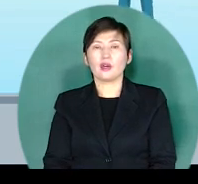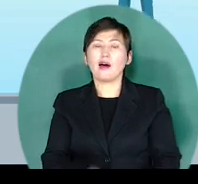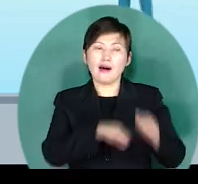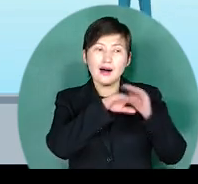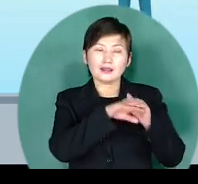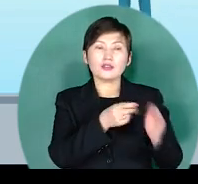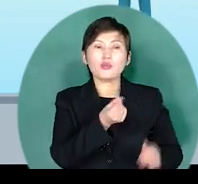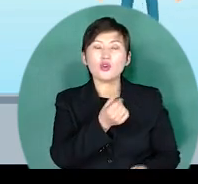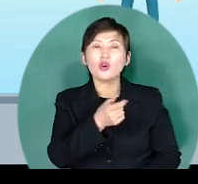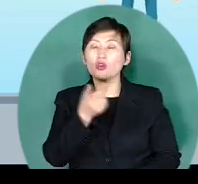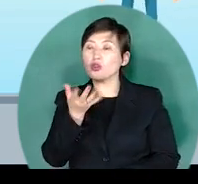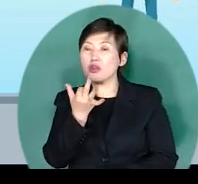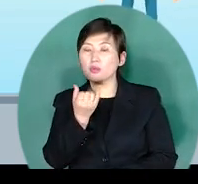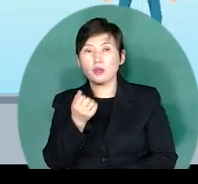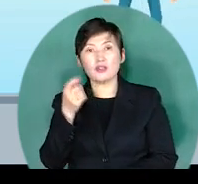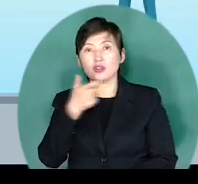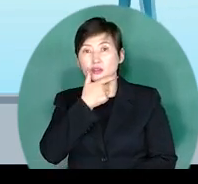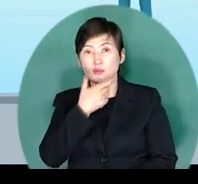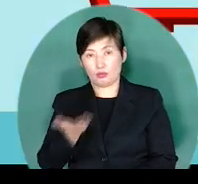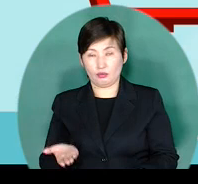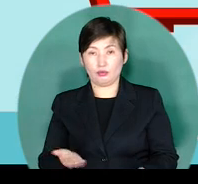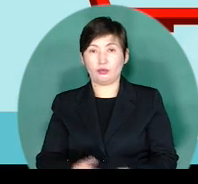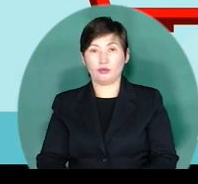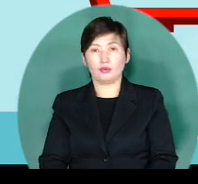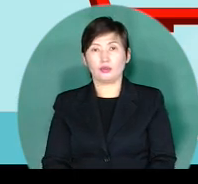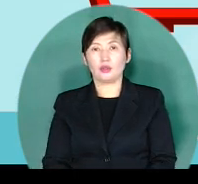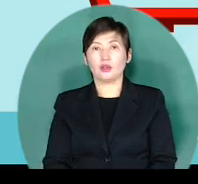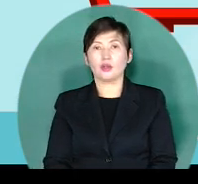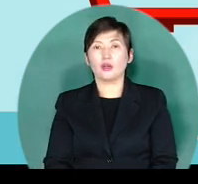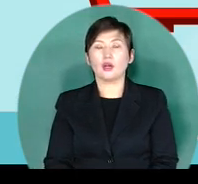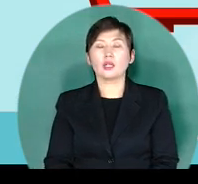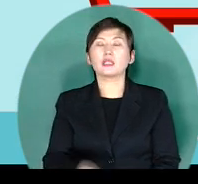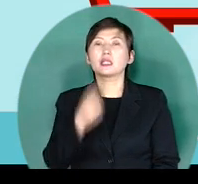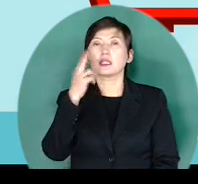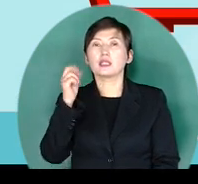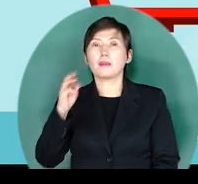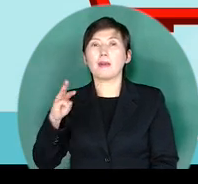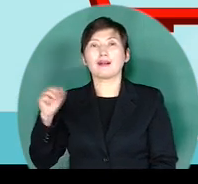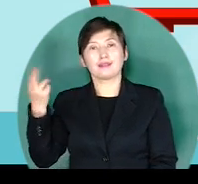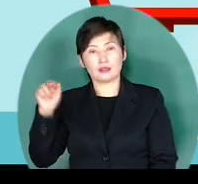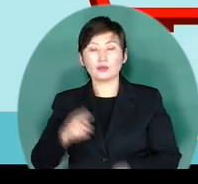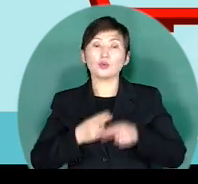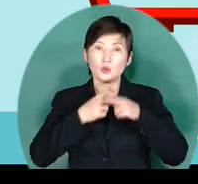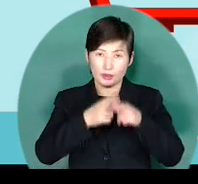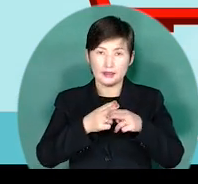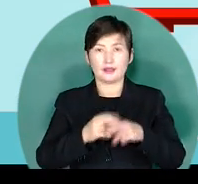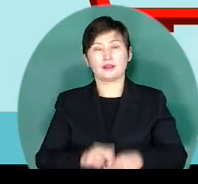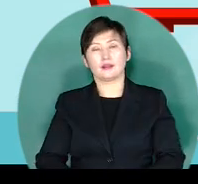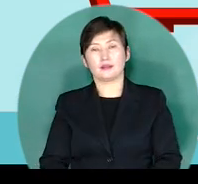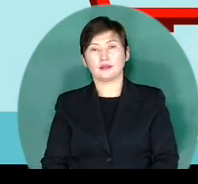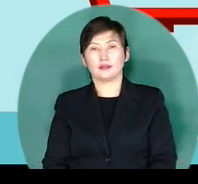Гэвч хатгалсан мөнгөө тоолч чадсангүй. Хүүхдүүдээ цэцэгмад тусалцгаая.